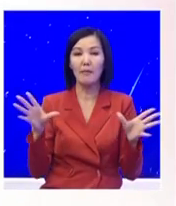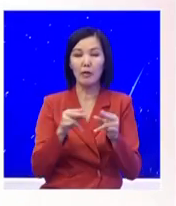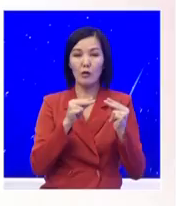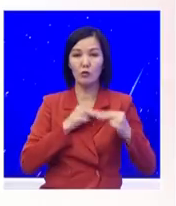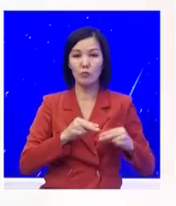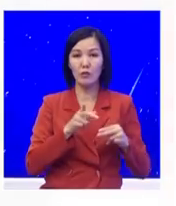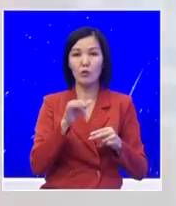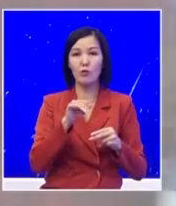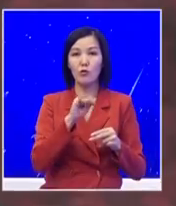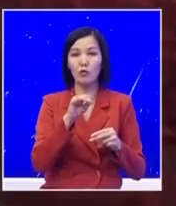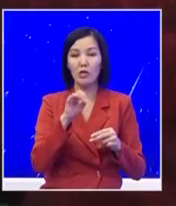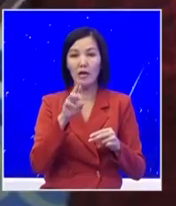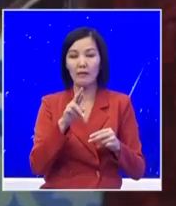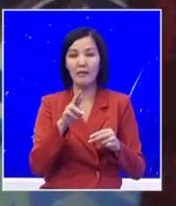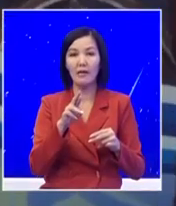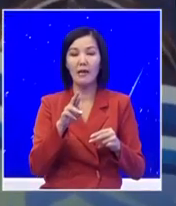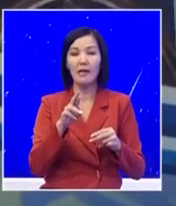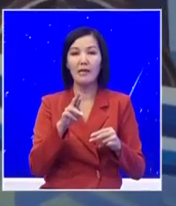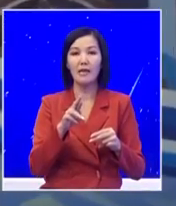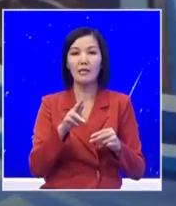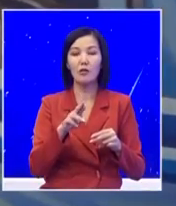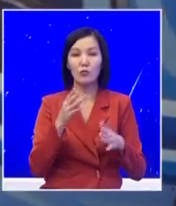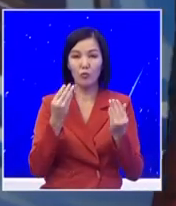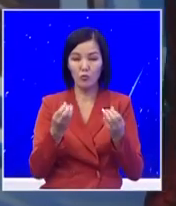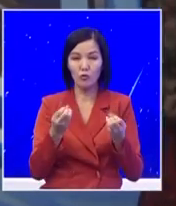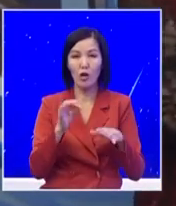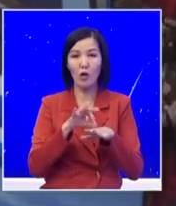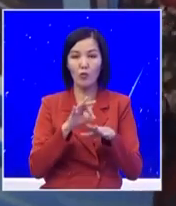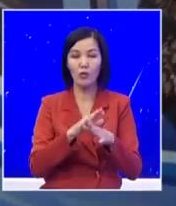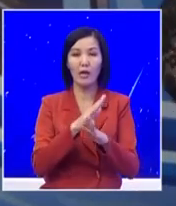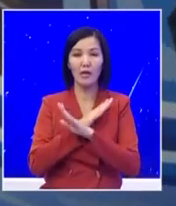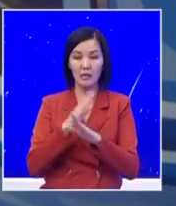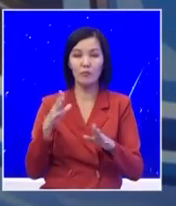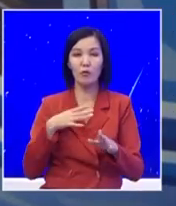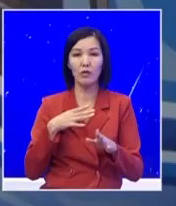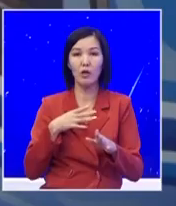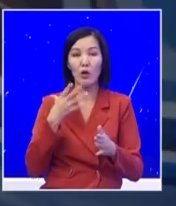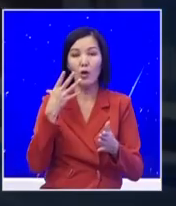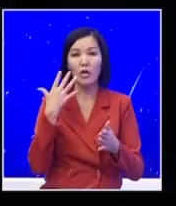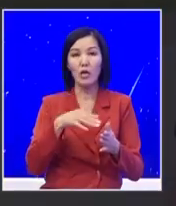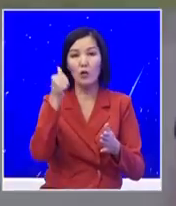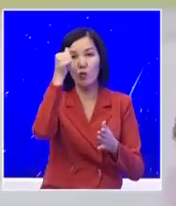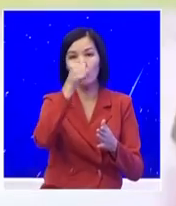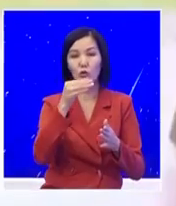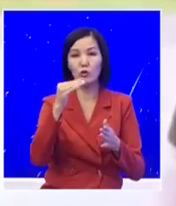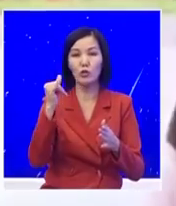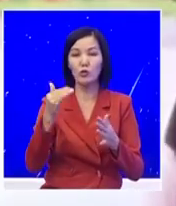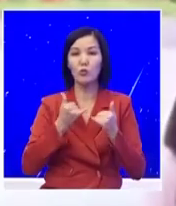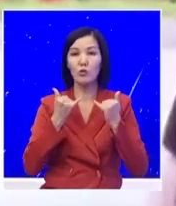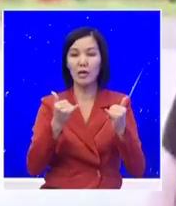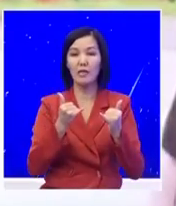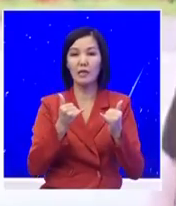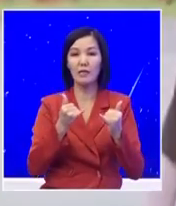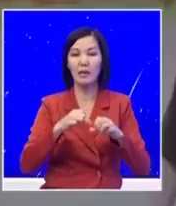еткен Гүлжиян Сүлейменова да тәж-тажалдың құрбаны болып кете барды. Керекуде туып өскен қыз 50 жылын Жетісуға арнат.